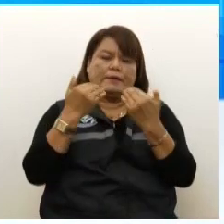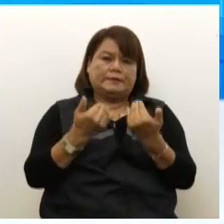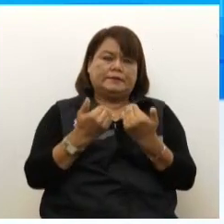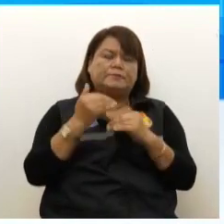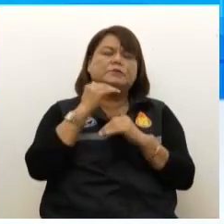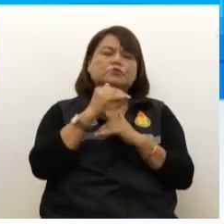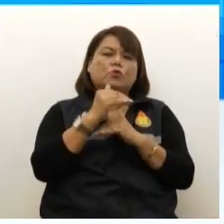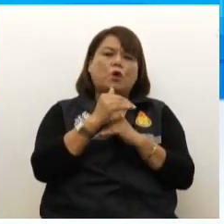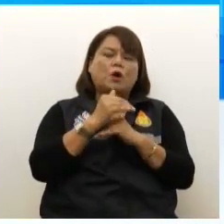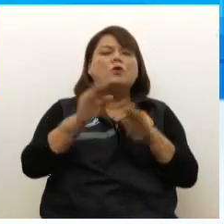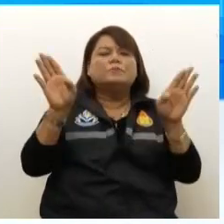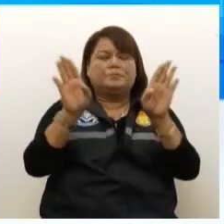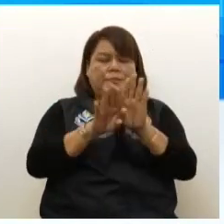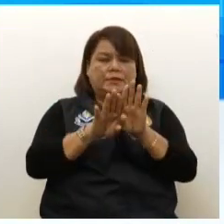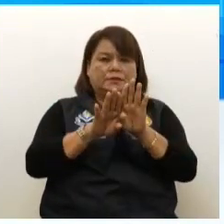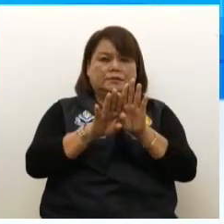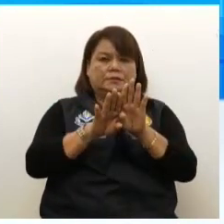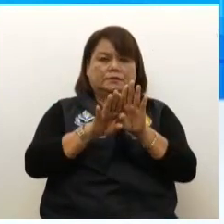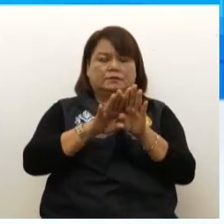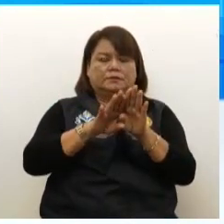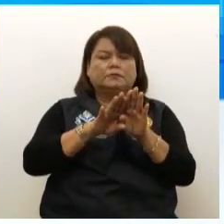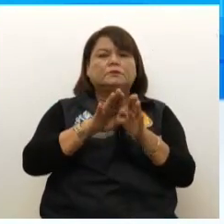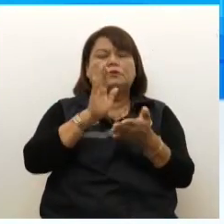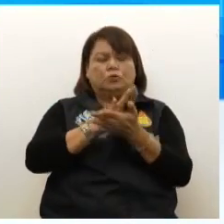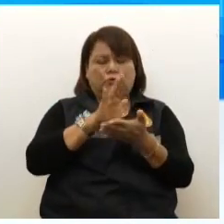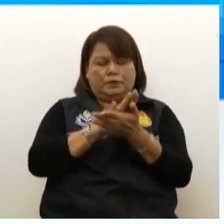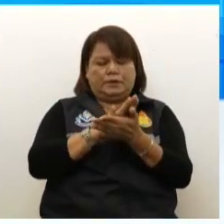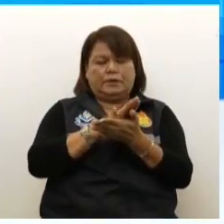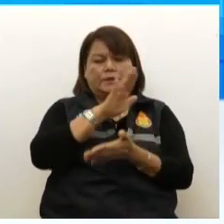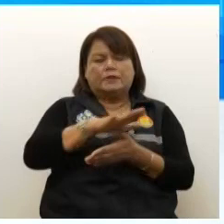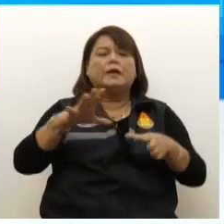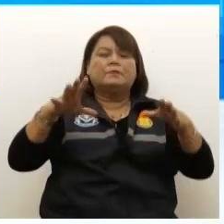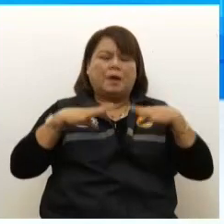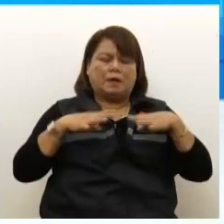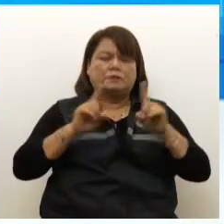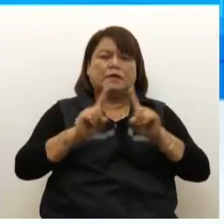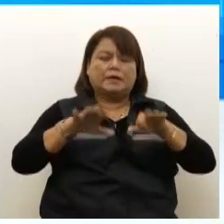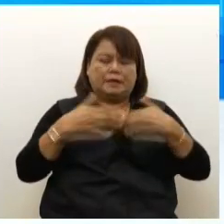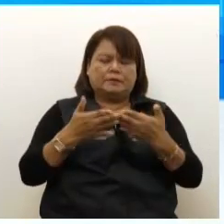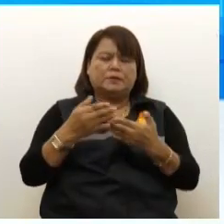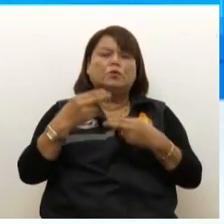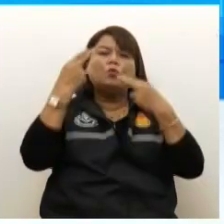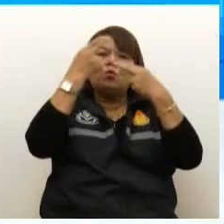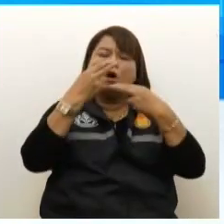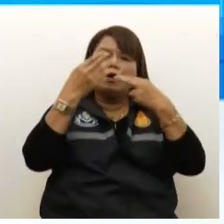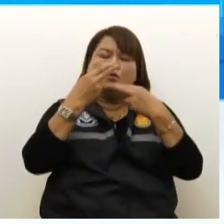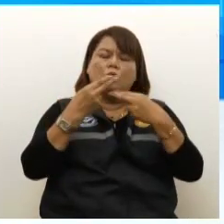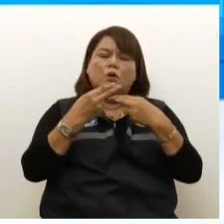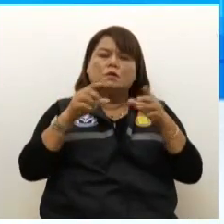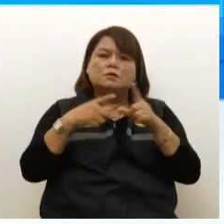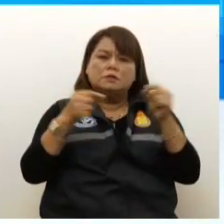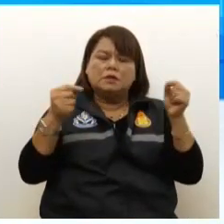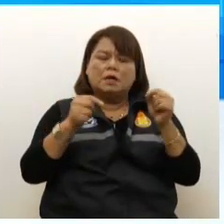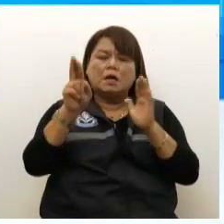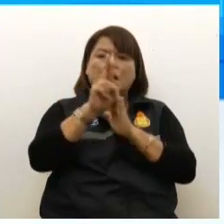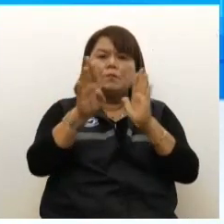ที่เราปิดภาคเรียนให้กับนักเรียนได้พักแต่อย่างไรก็ตาม สิ่งที่ผมห่วงใหญ่ก็คือห่วงเรื่องระบ